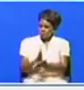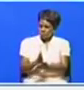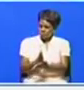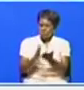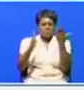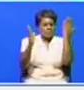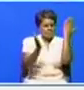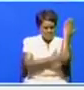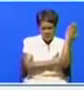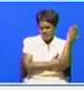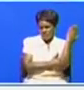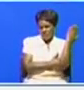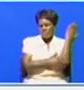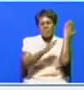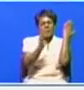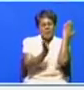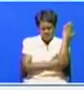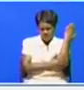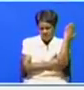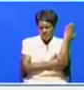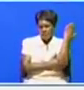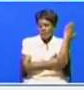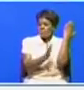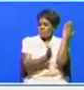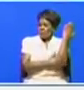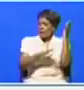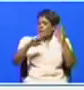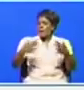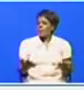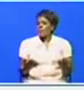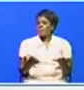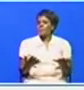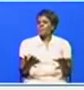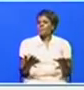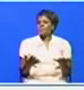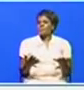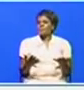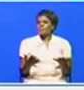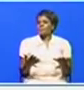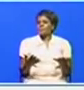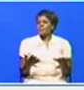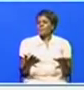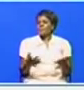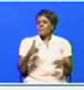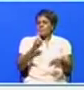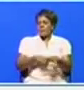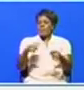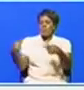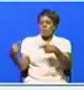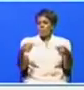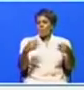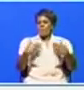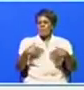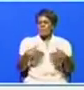ilikuwa mbaya. Ilikuwa mbaya. Ilikuwa mbaya sana kwa sababu ya zile vitu zinapotendeka huko.